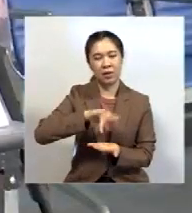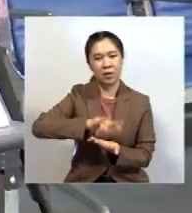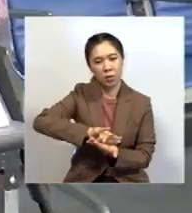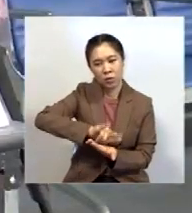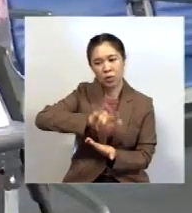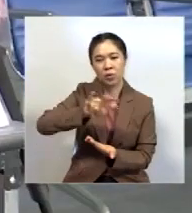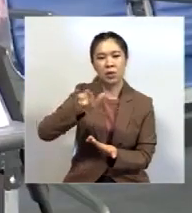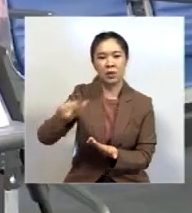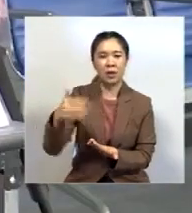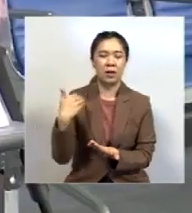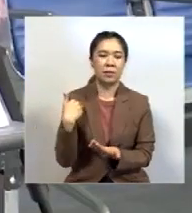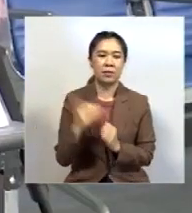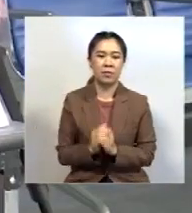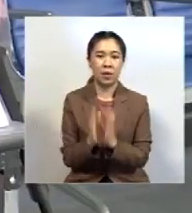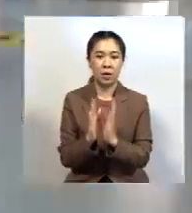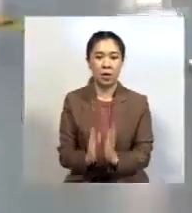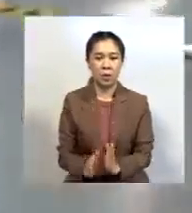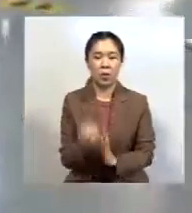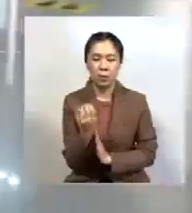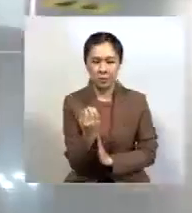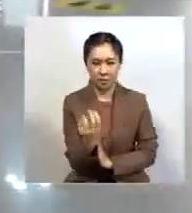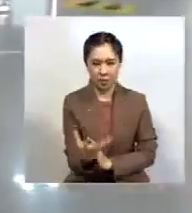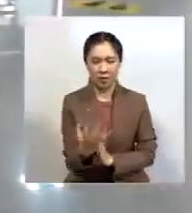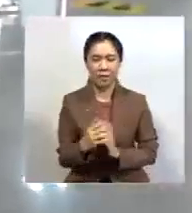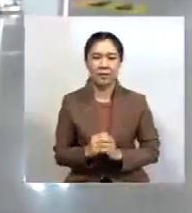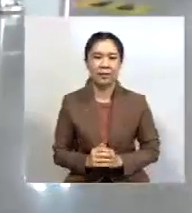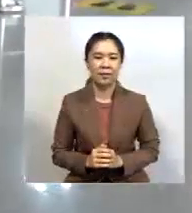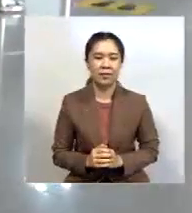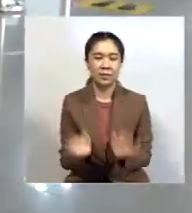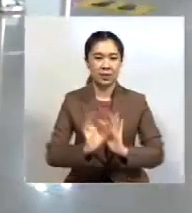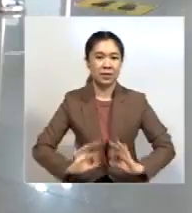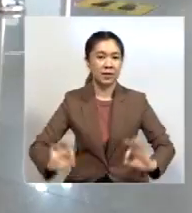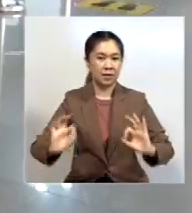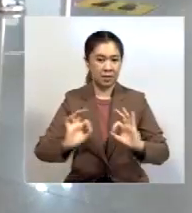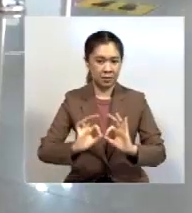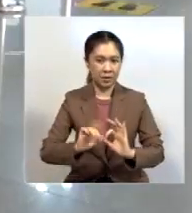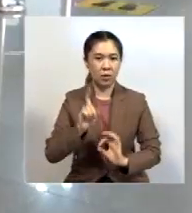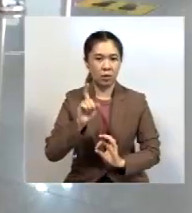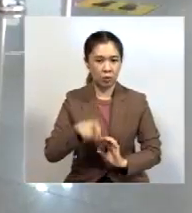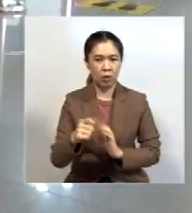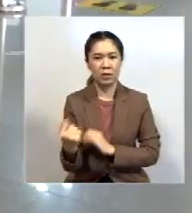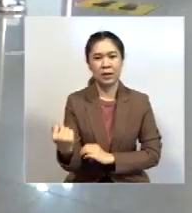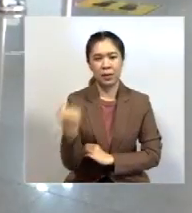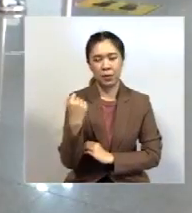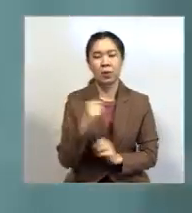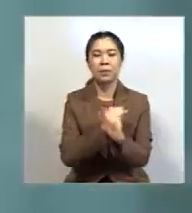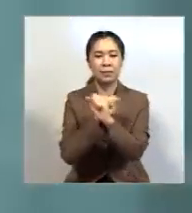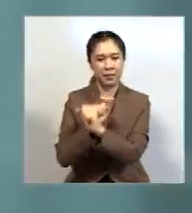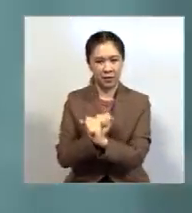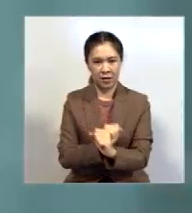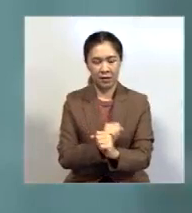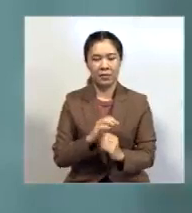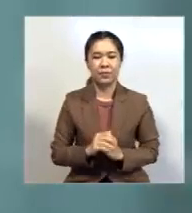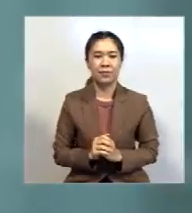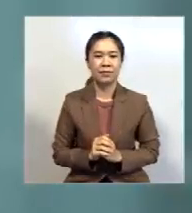มิภาคมีคนมาใช้เนี่ยเป็นจำนวนมากทีเดียวเพราะฉะนั้นก็มีความจำเป็นนี่แหละค่ะที่จะต้องมีการเข้มงวดป้องกันนะคะโดยเฉพ